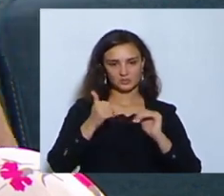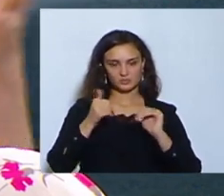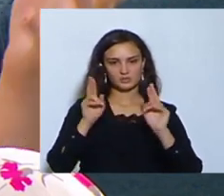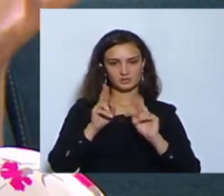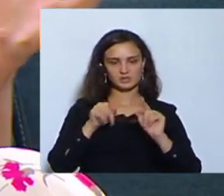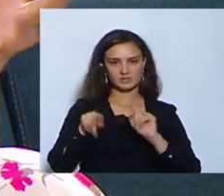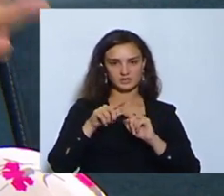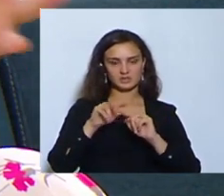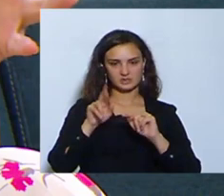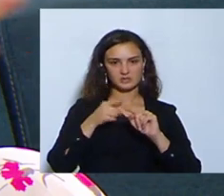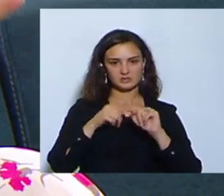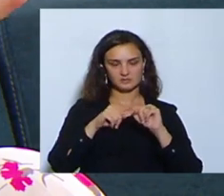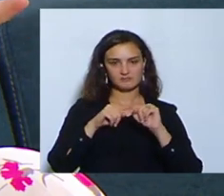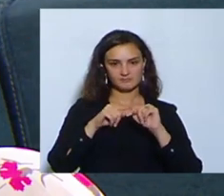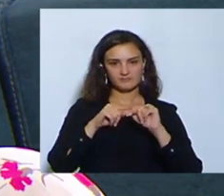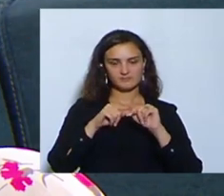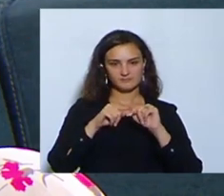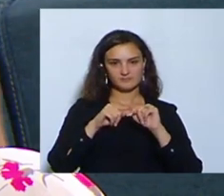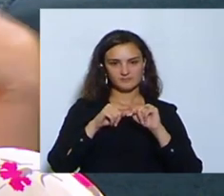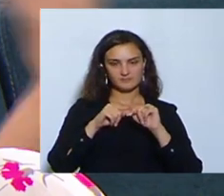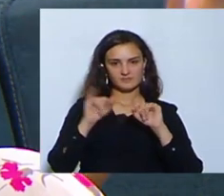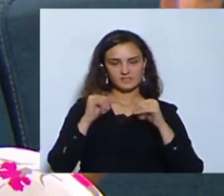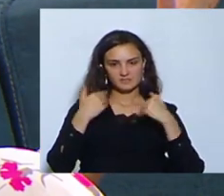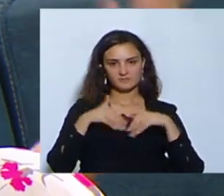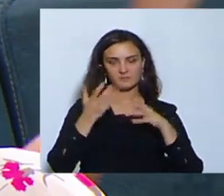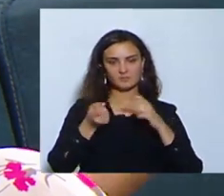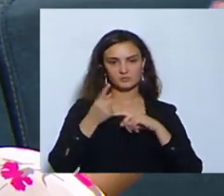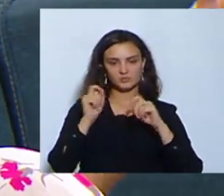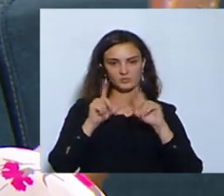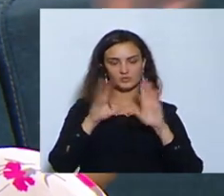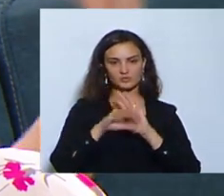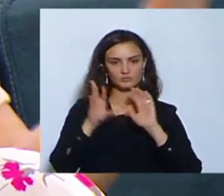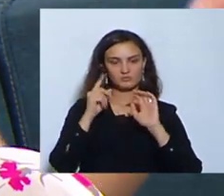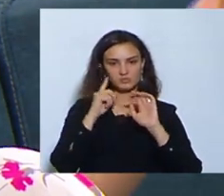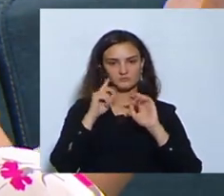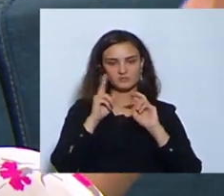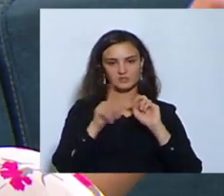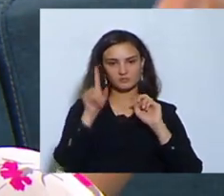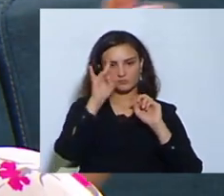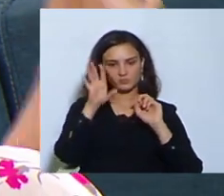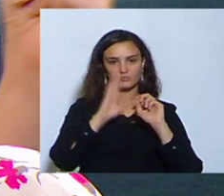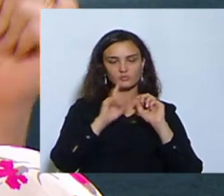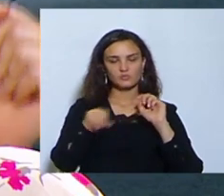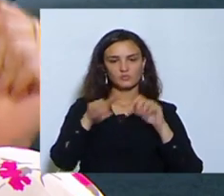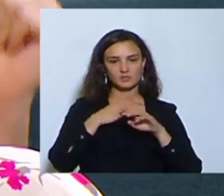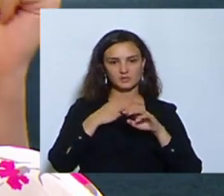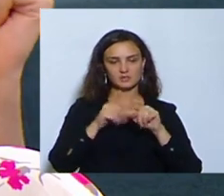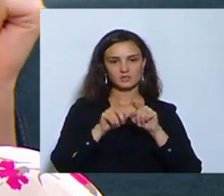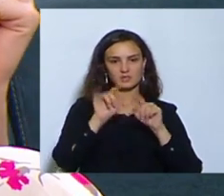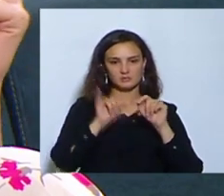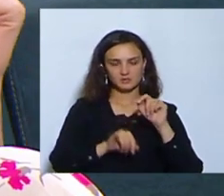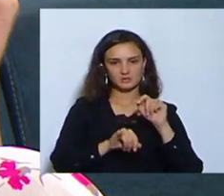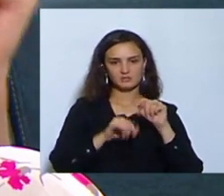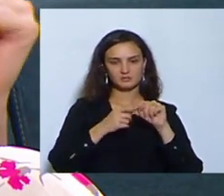წესი. და არ გვაქვს ორიენტირების, აით მიდივართ. თუმე სკოლაში სულ ესმის რომ ვიღაც პოპულარული გოგოები არიან ესეთი